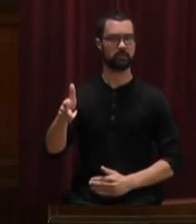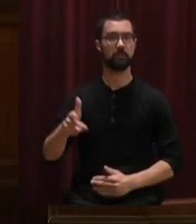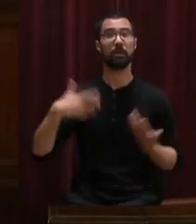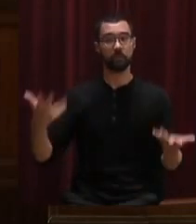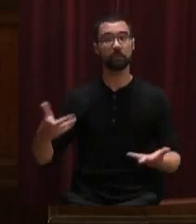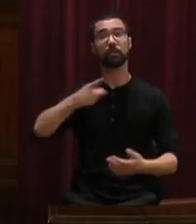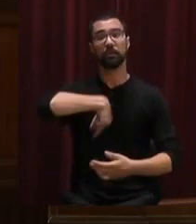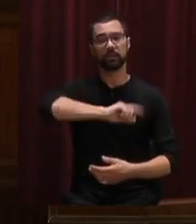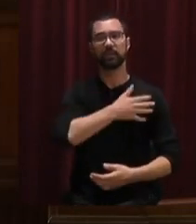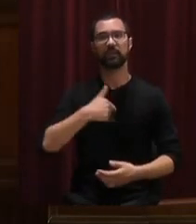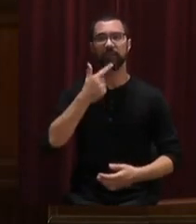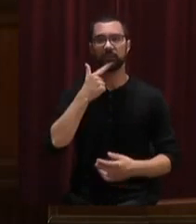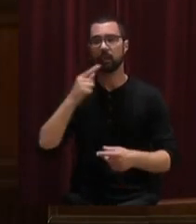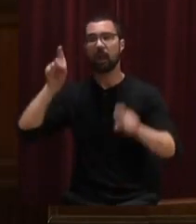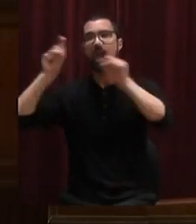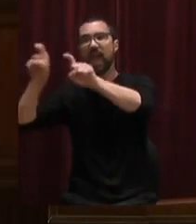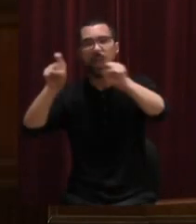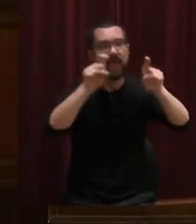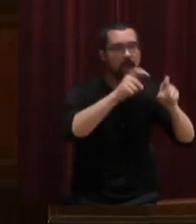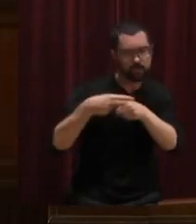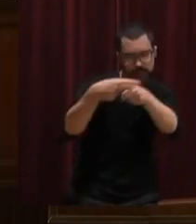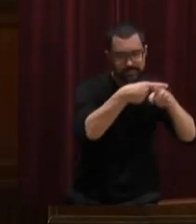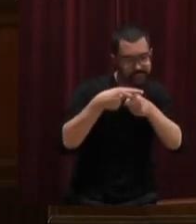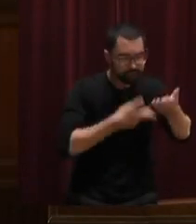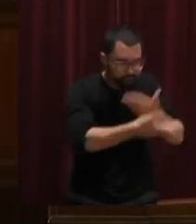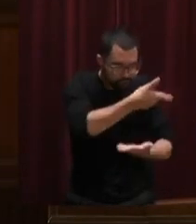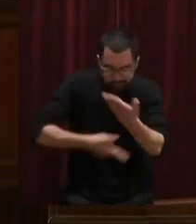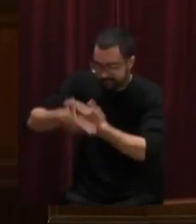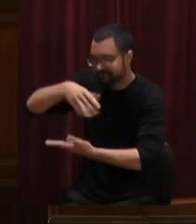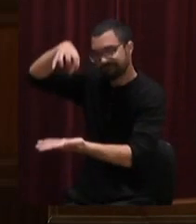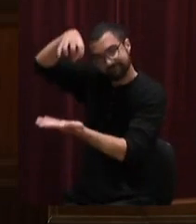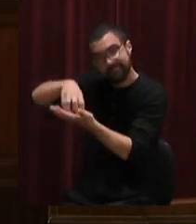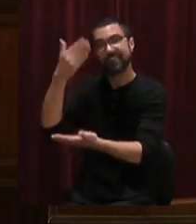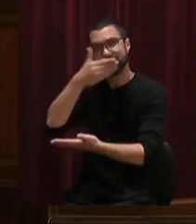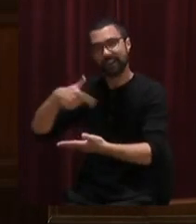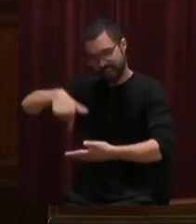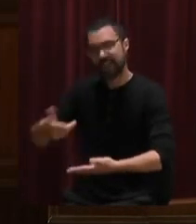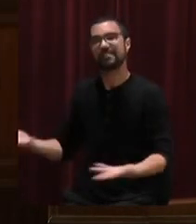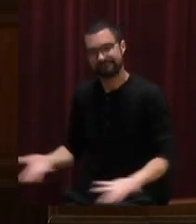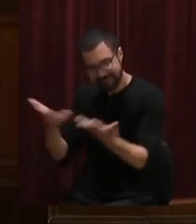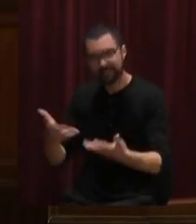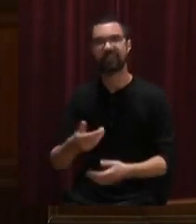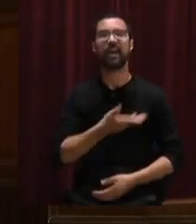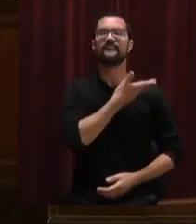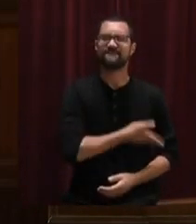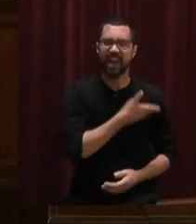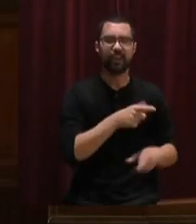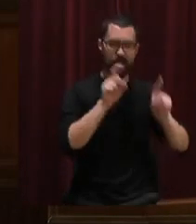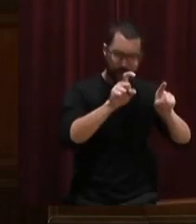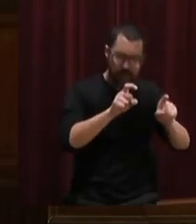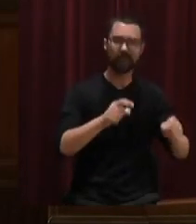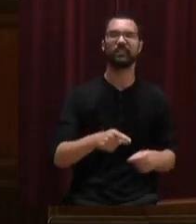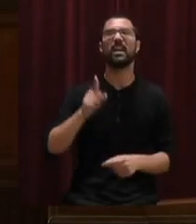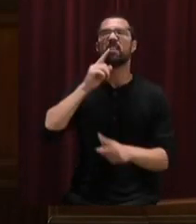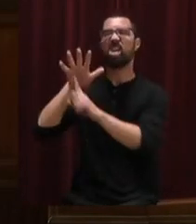per enfortir els projectes de coeducació a les nostres escoles. Potenciem l'educació en valors, combatem tota forma de